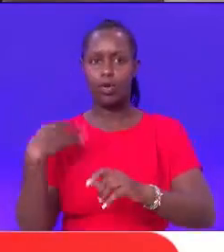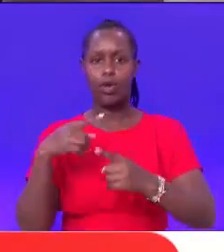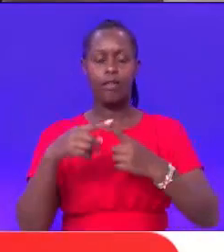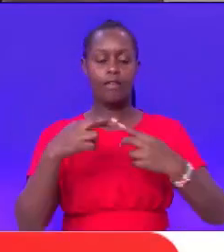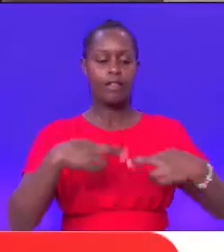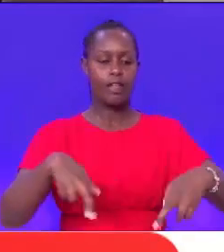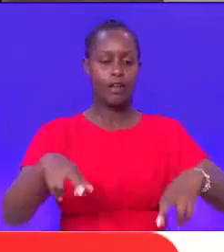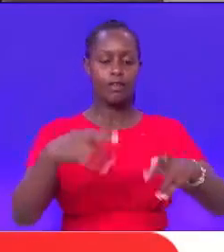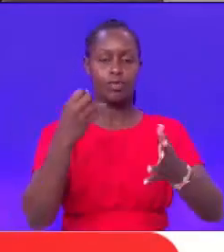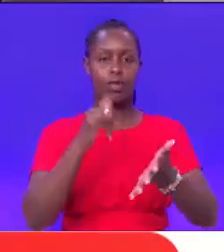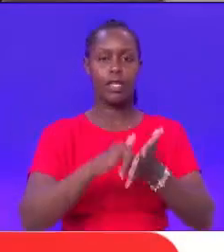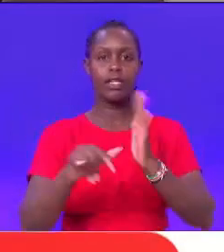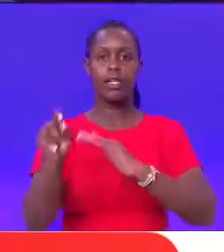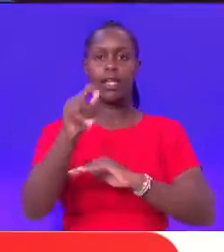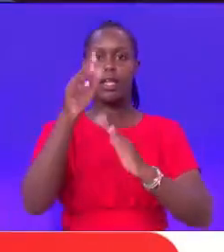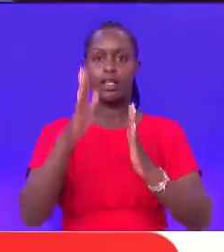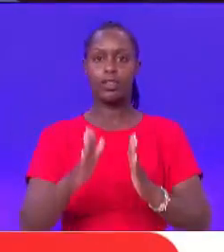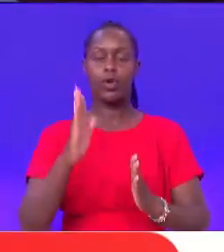endangered.